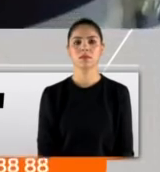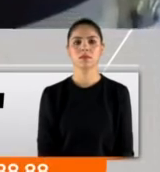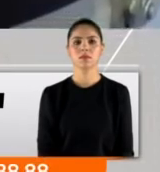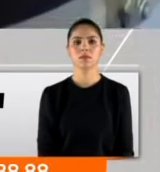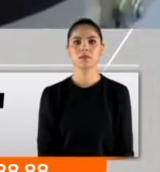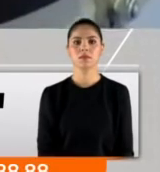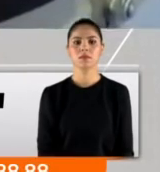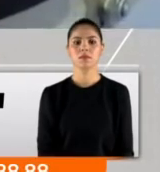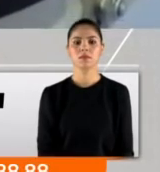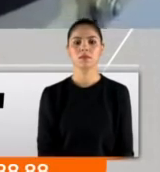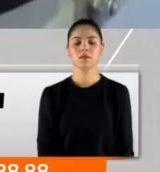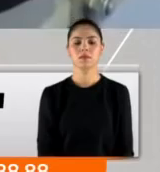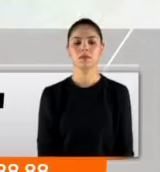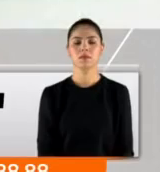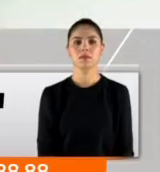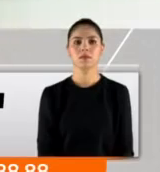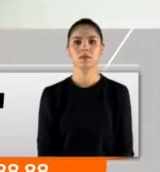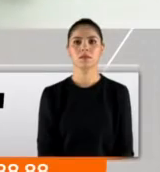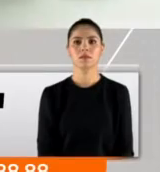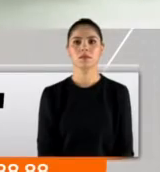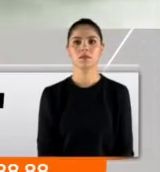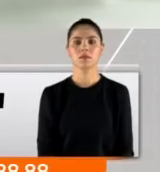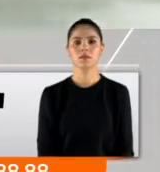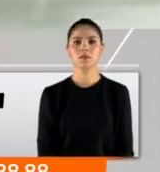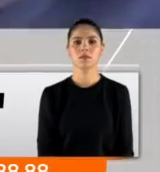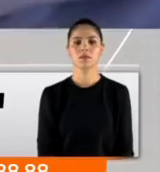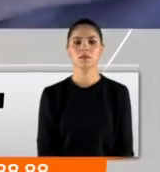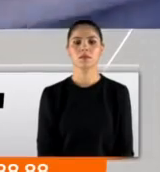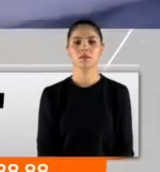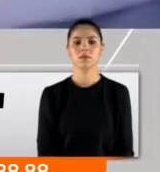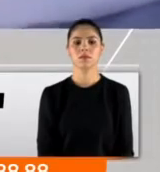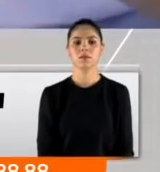preventing disease, yeah, translates